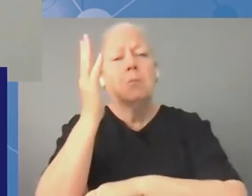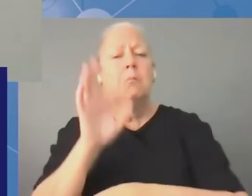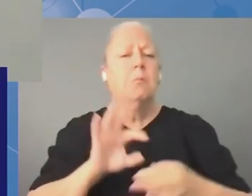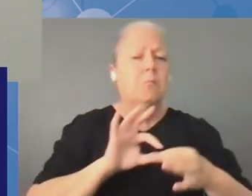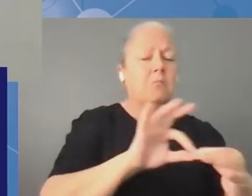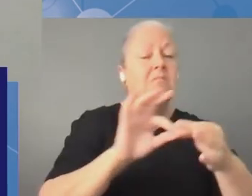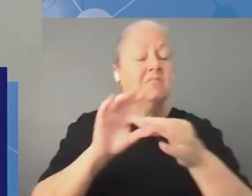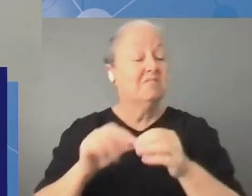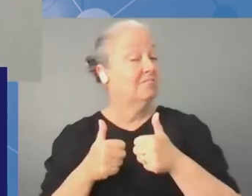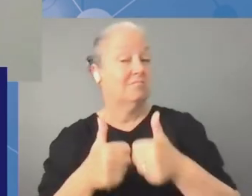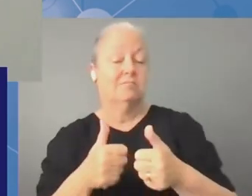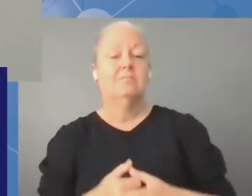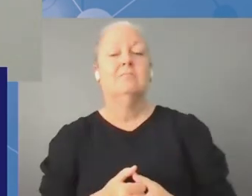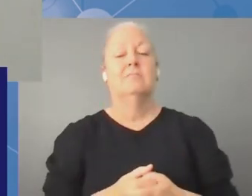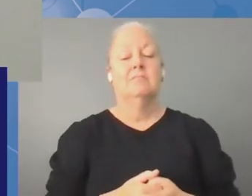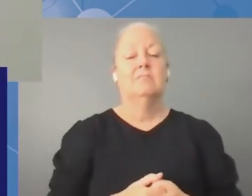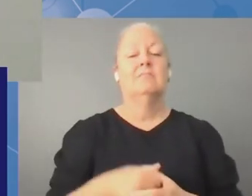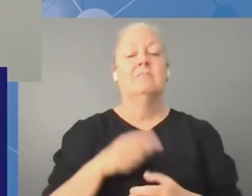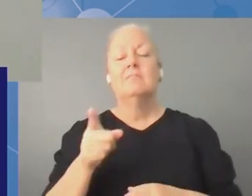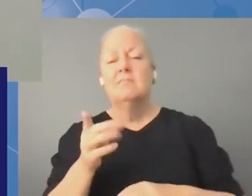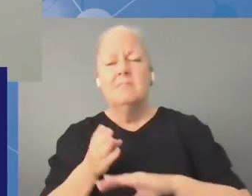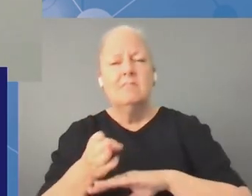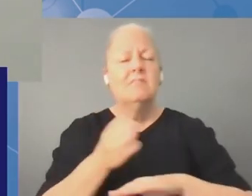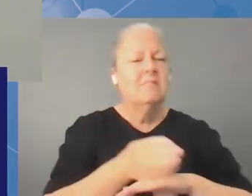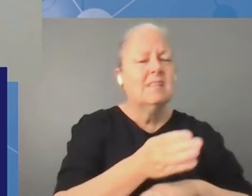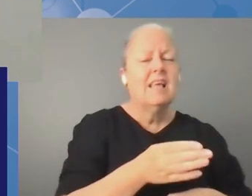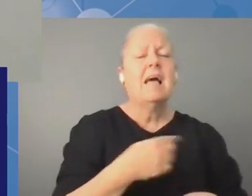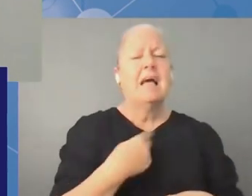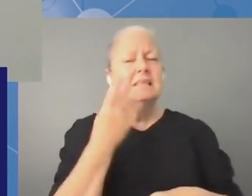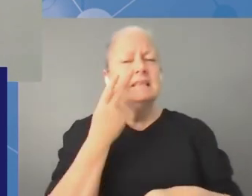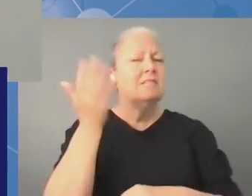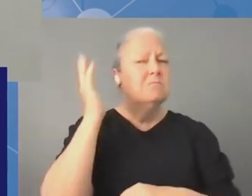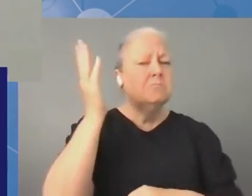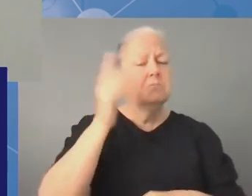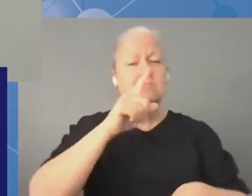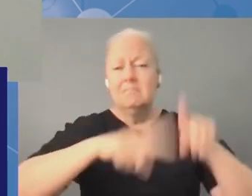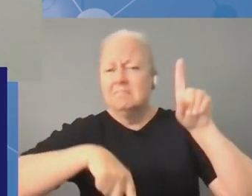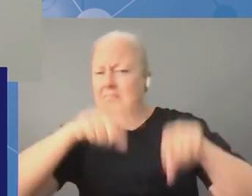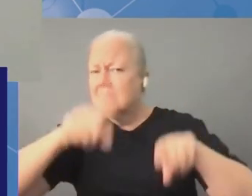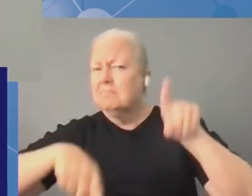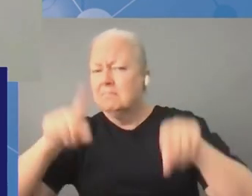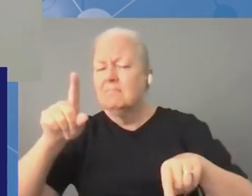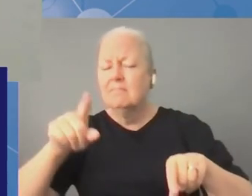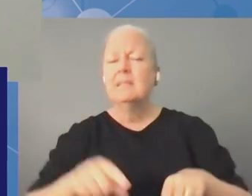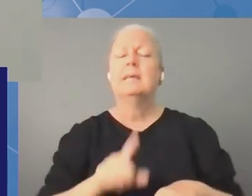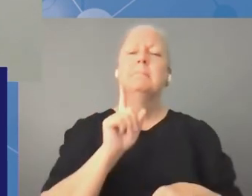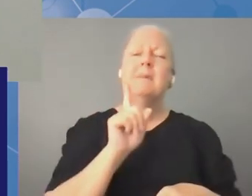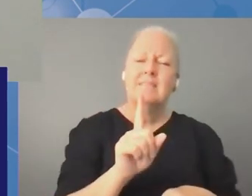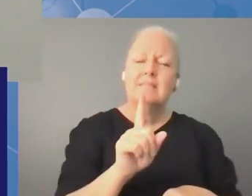مشاركا في هذه الصيغة الهجينة للمناقشات.